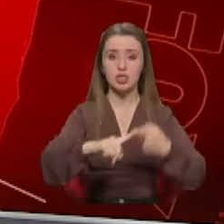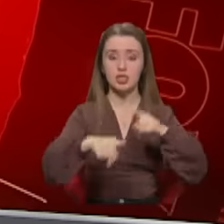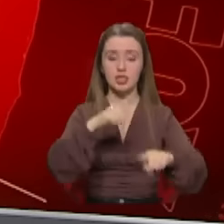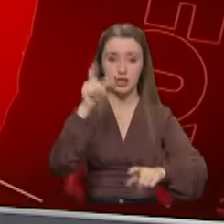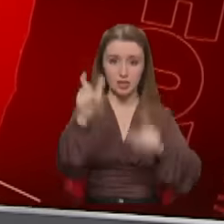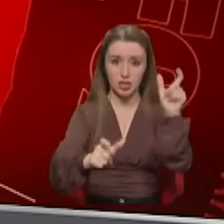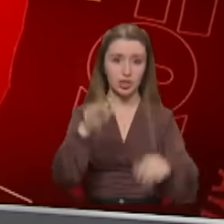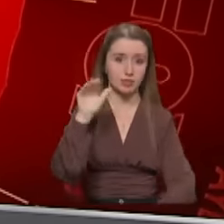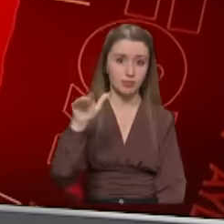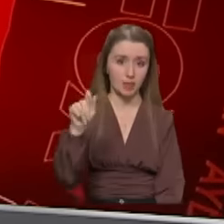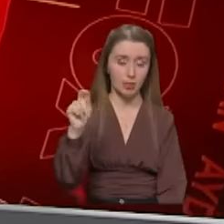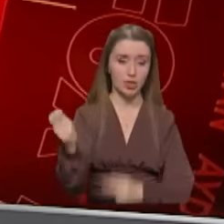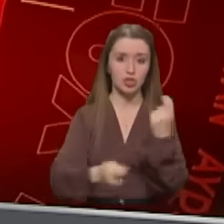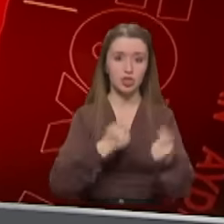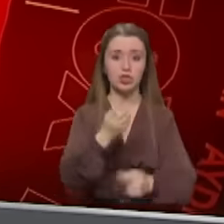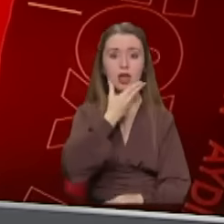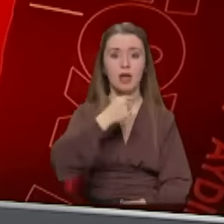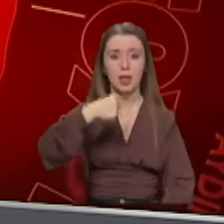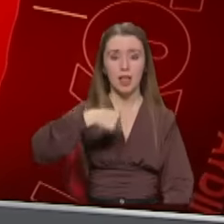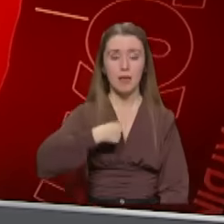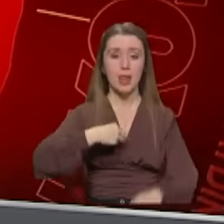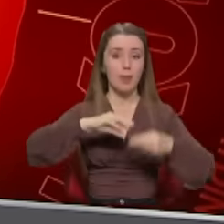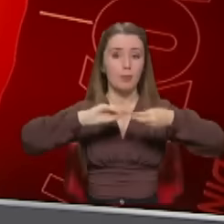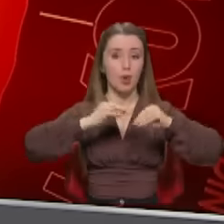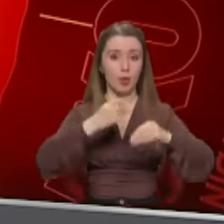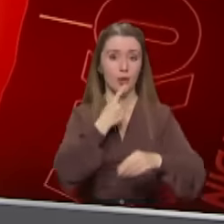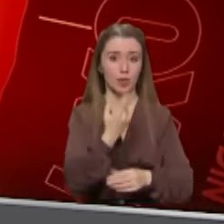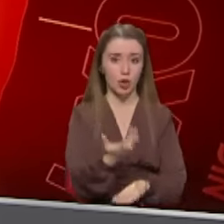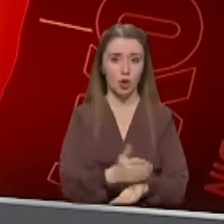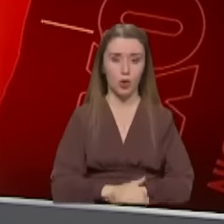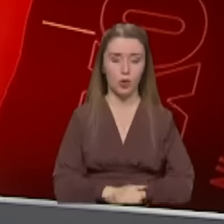seslenmiş. Emekliler deme benim derdim diyor o da.